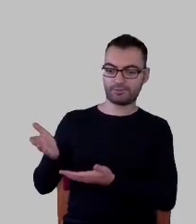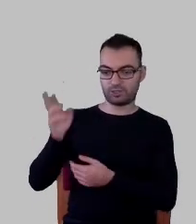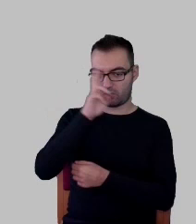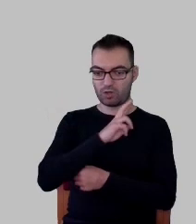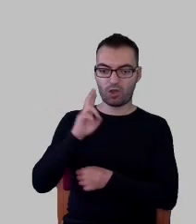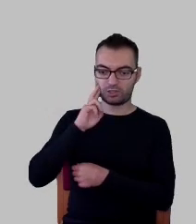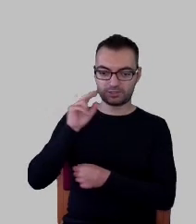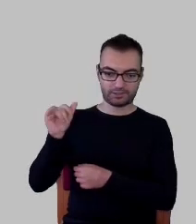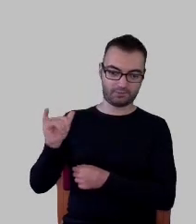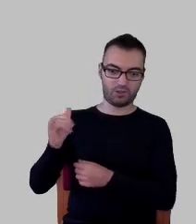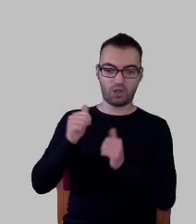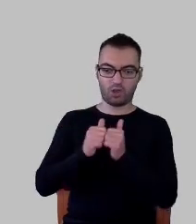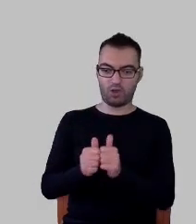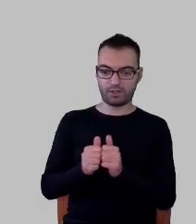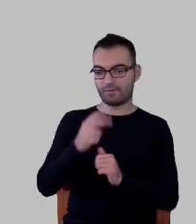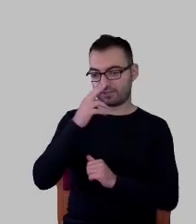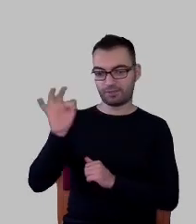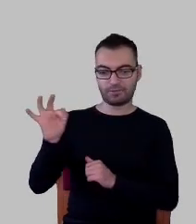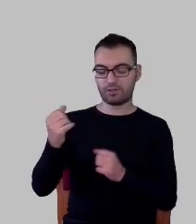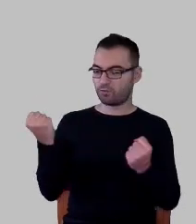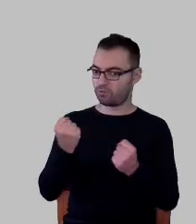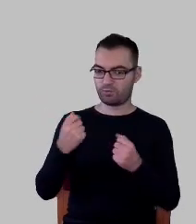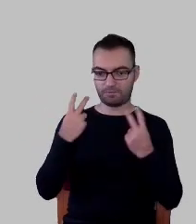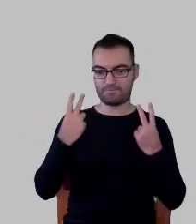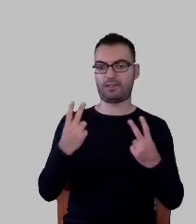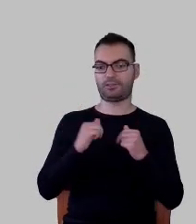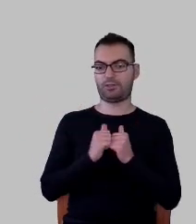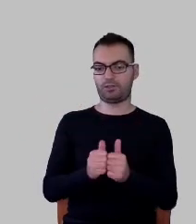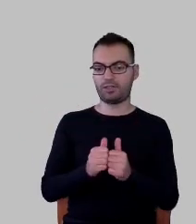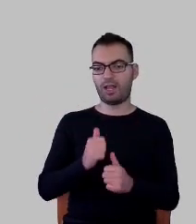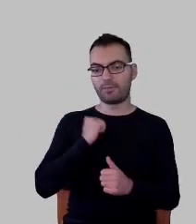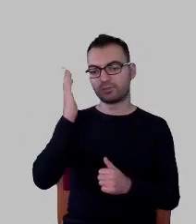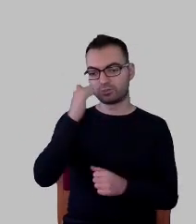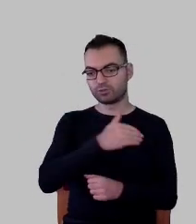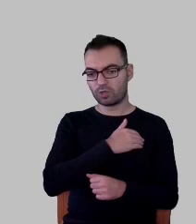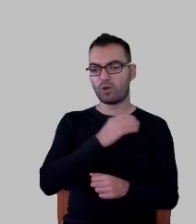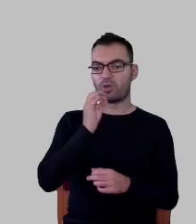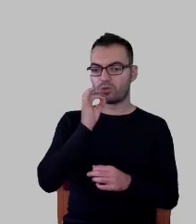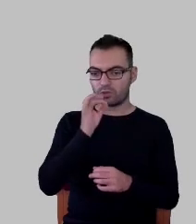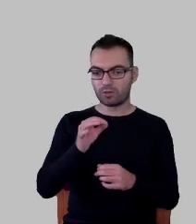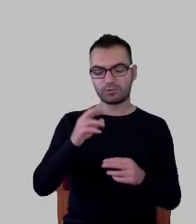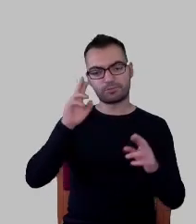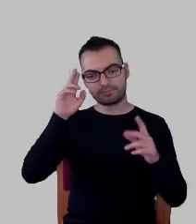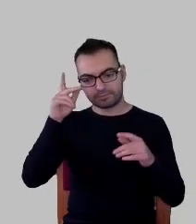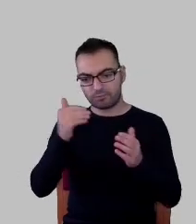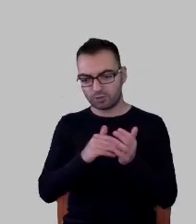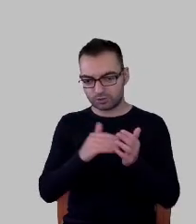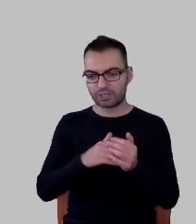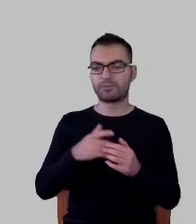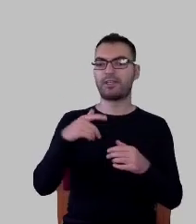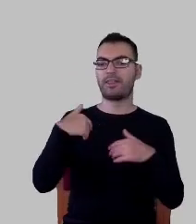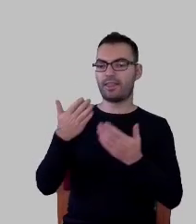ich ogromną rolę i znaczenie w tym, żeby szkoła umiała dobrze rozpoznać potrzeby i zapewnić